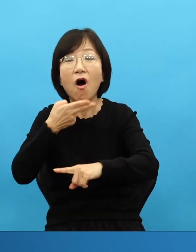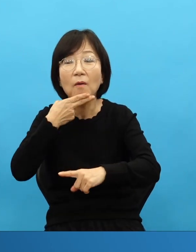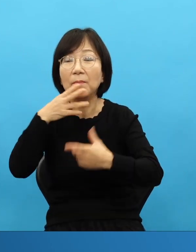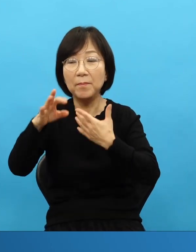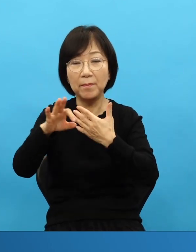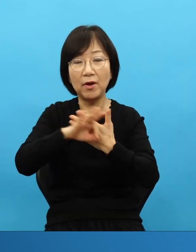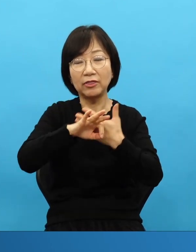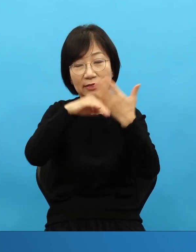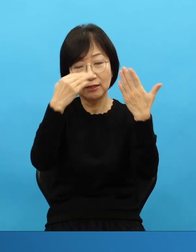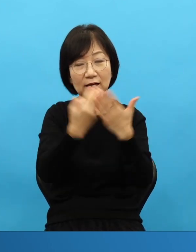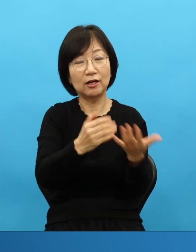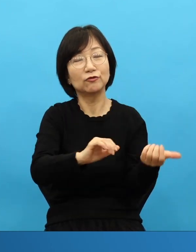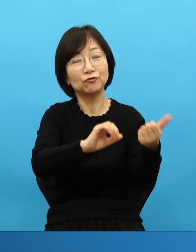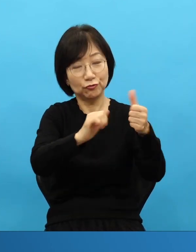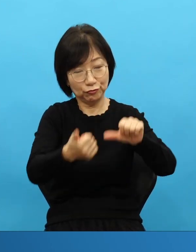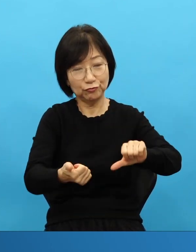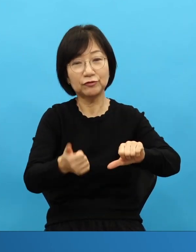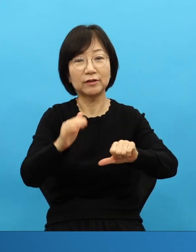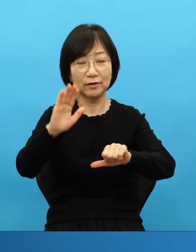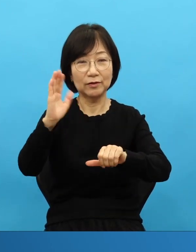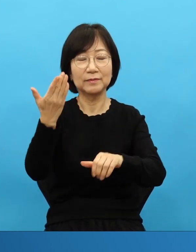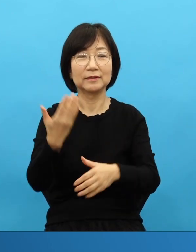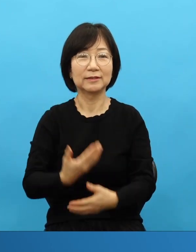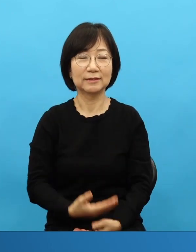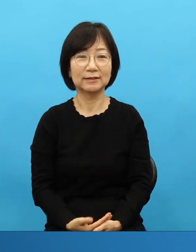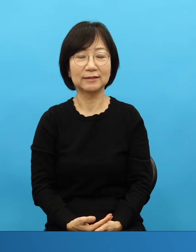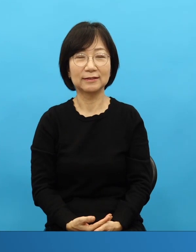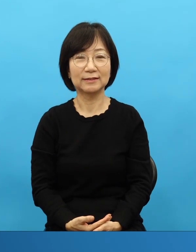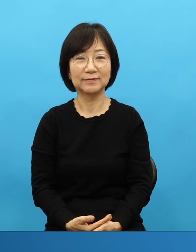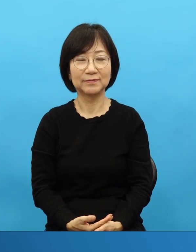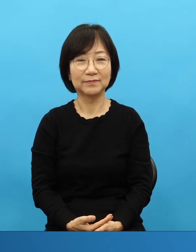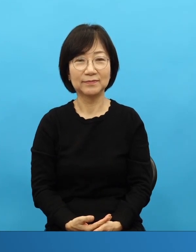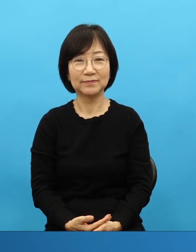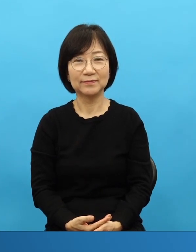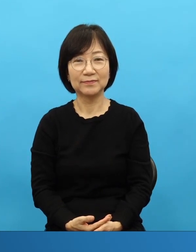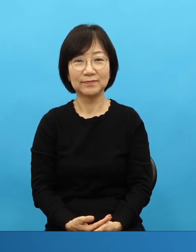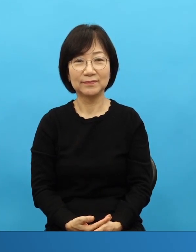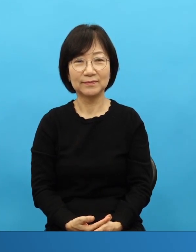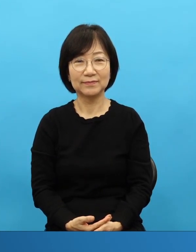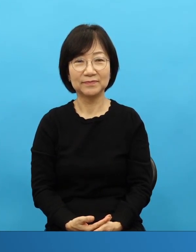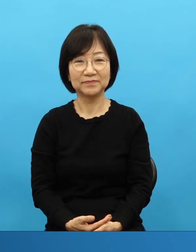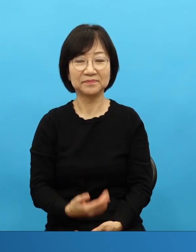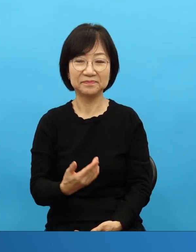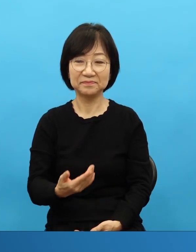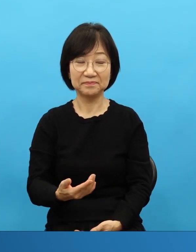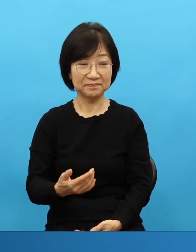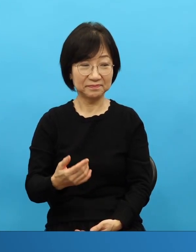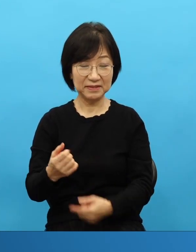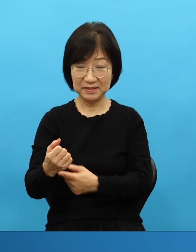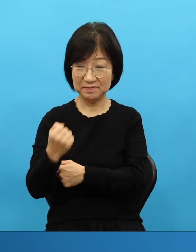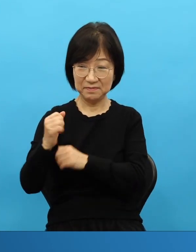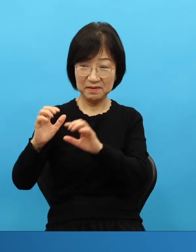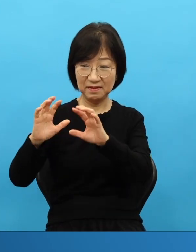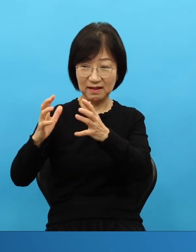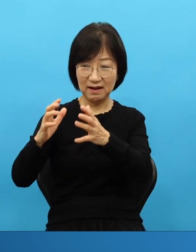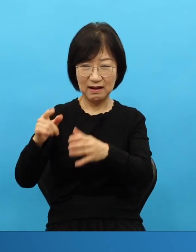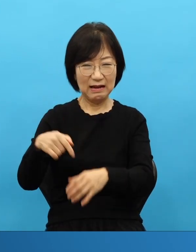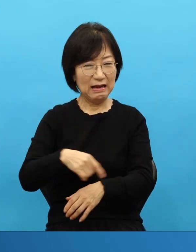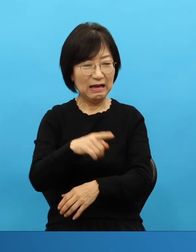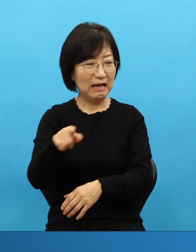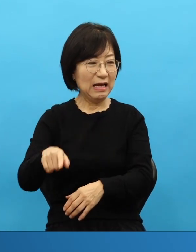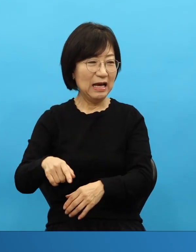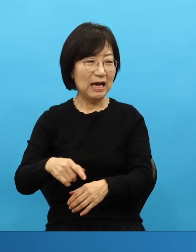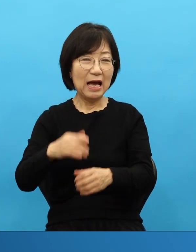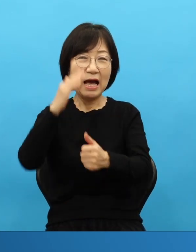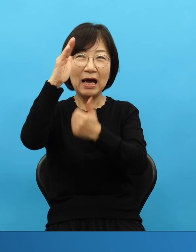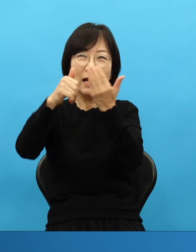die. 완전히 틀린 생각을. And so their thinking was completely wrong. 이건 이방인이야. And so, no, those are pagans. 구원받으면 안 돼. They